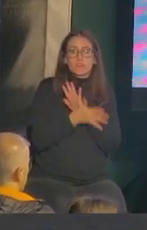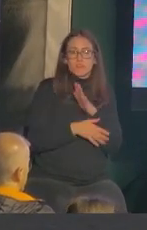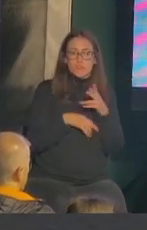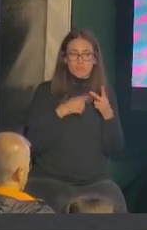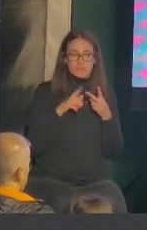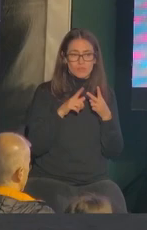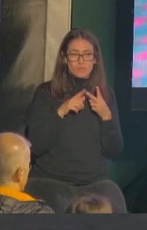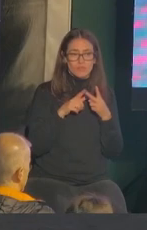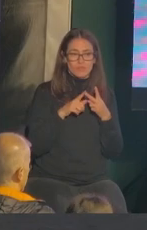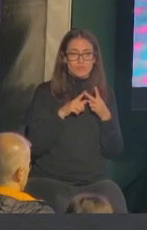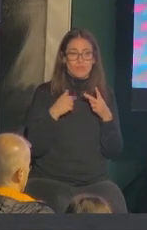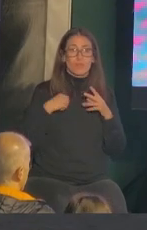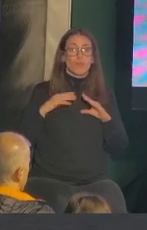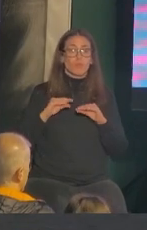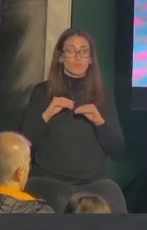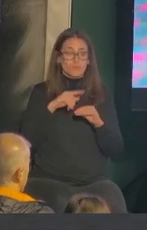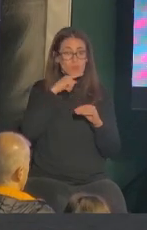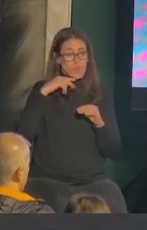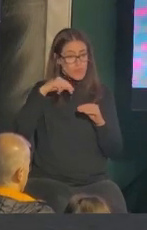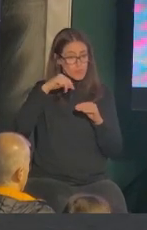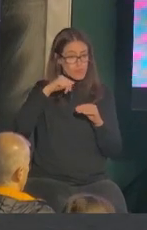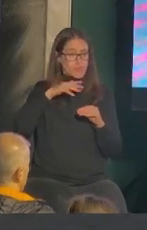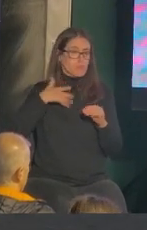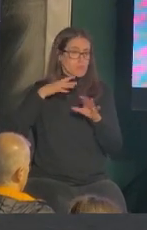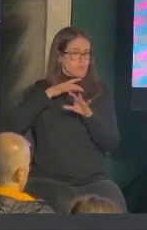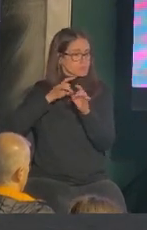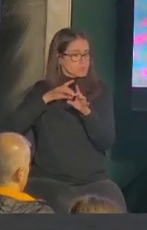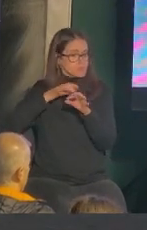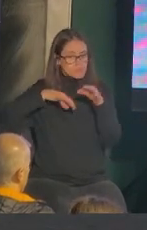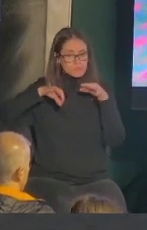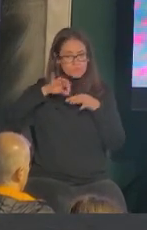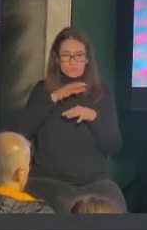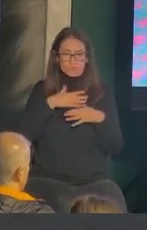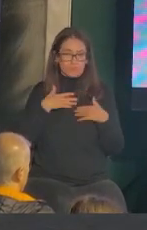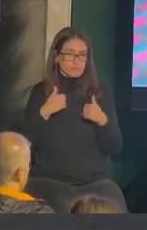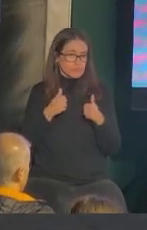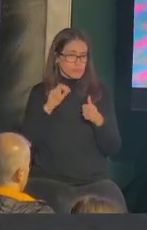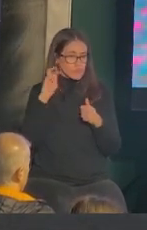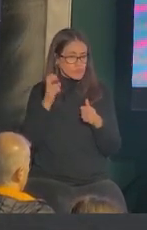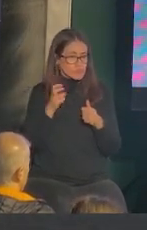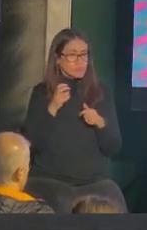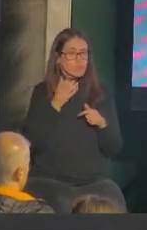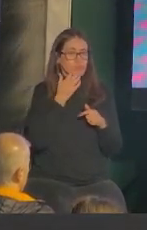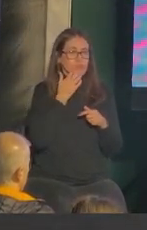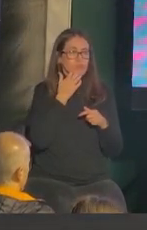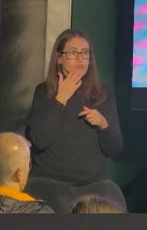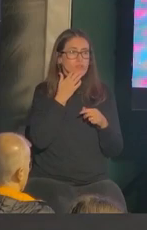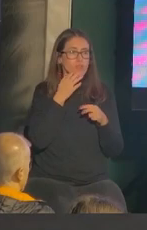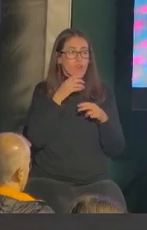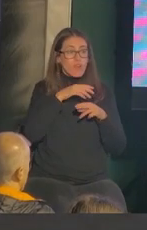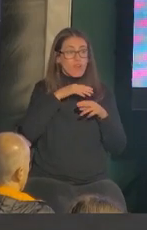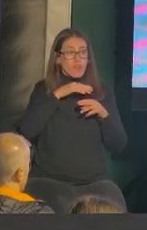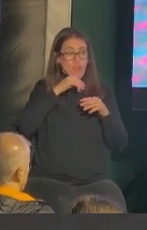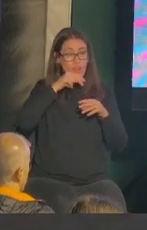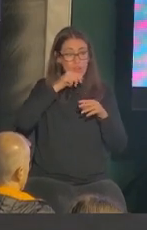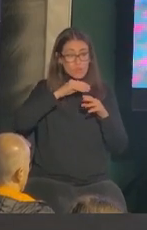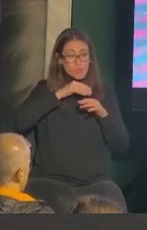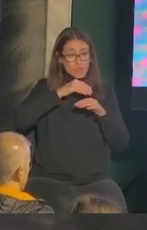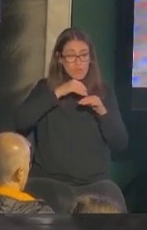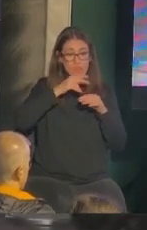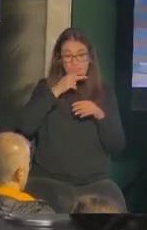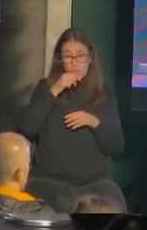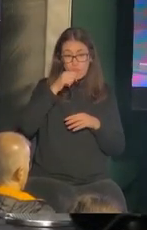també estic utilitzant sucre, però també el podríem canviar per qualsevol tipus de sucre. De fet, és l'únic sucre directe,